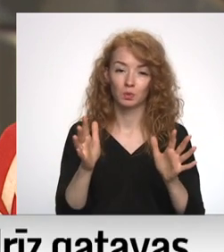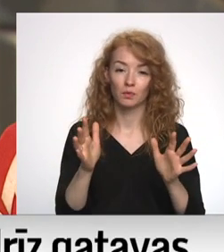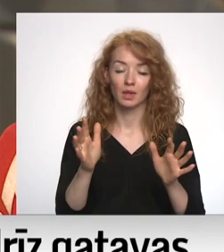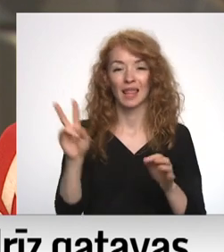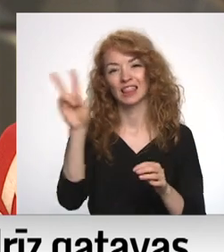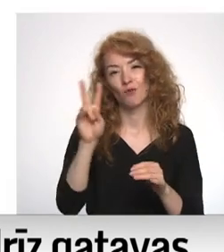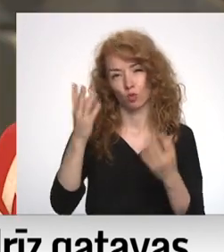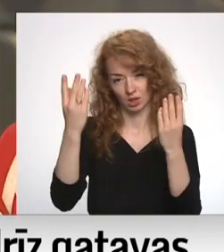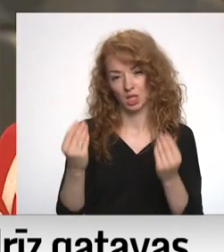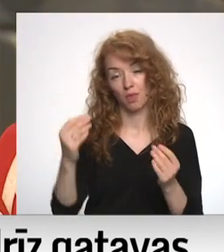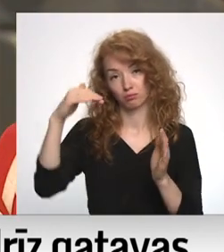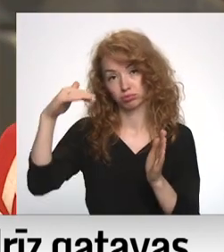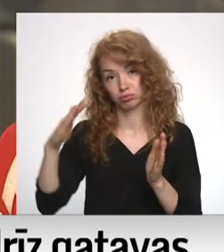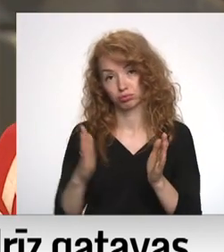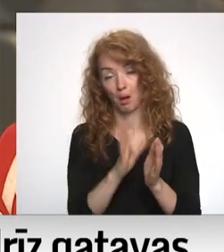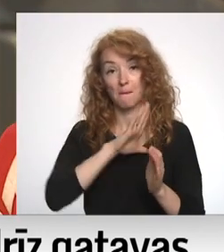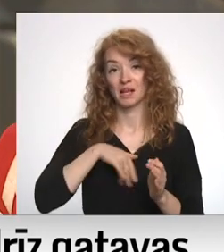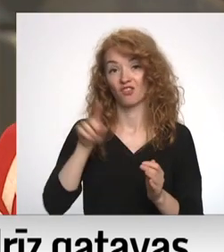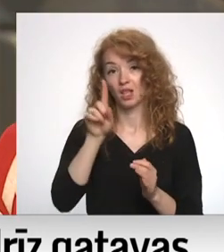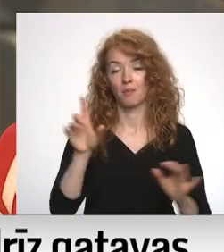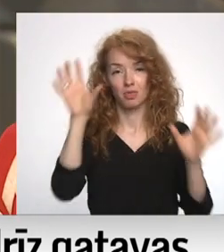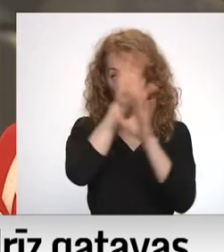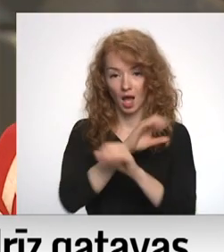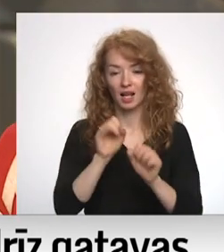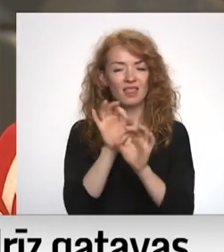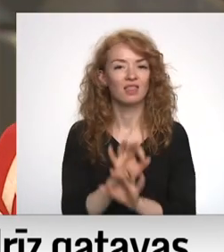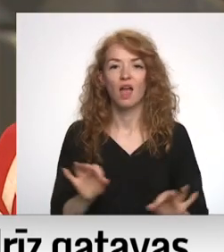2 pēcpusdienā. Pēc vieniem naktī nekādi